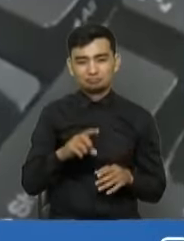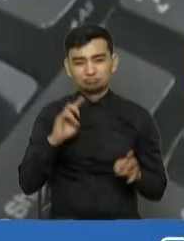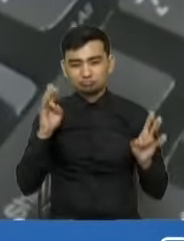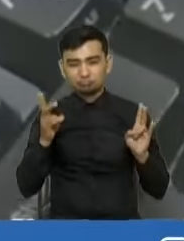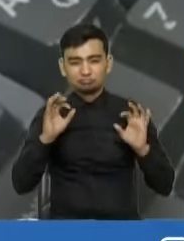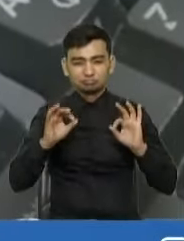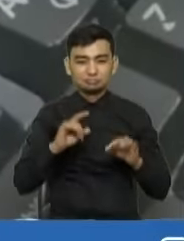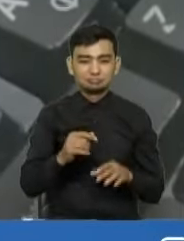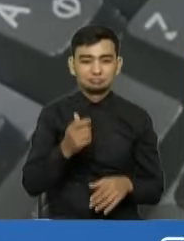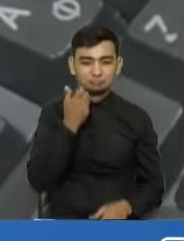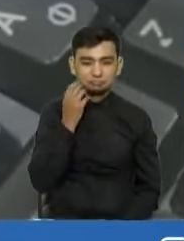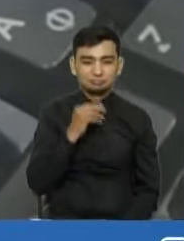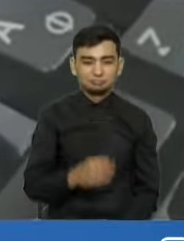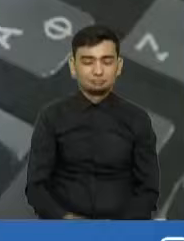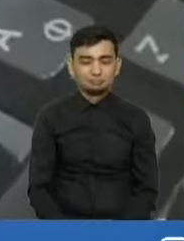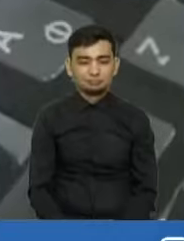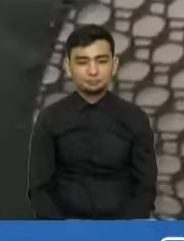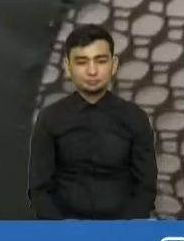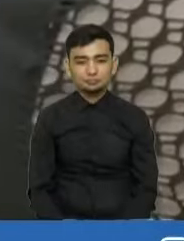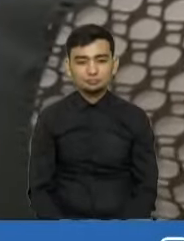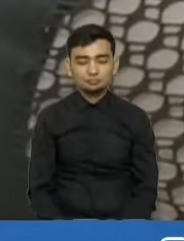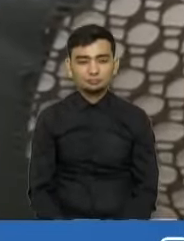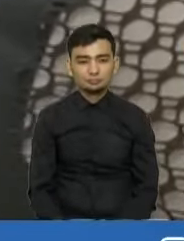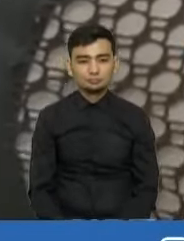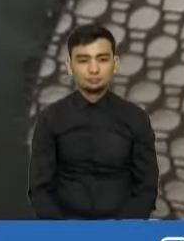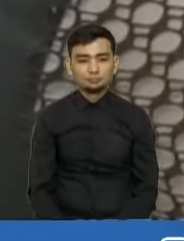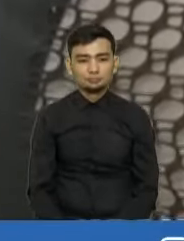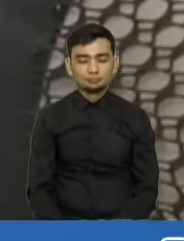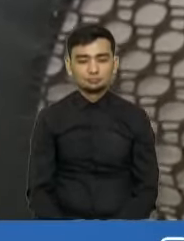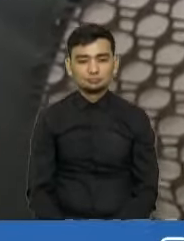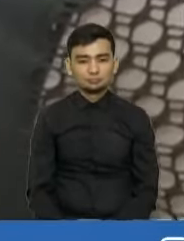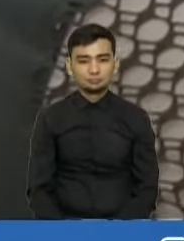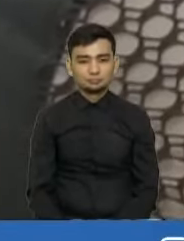Нина Шапо, Жанибек Акимжан, Информбюро.